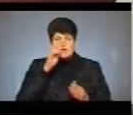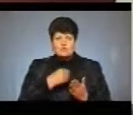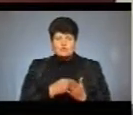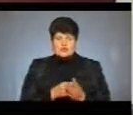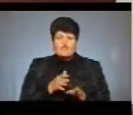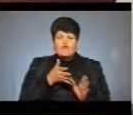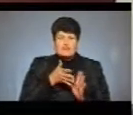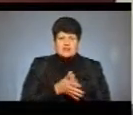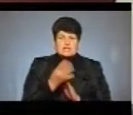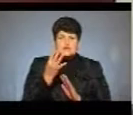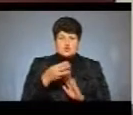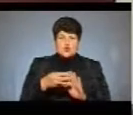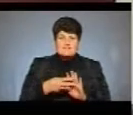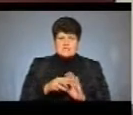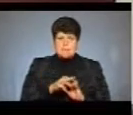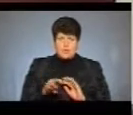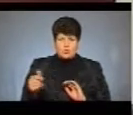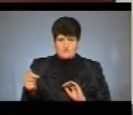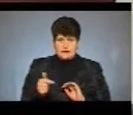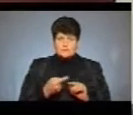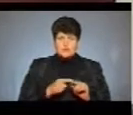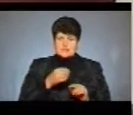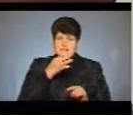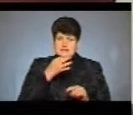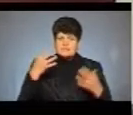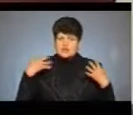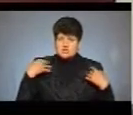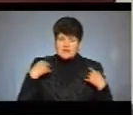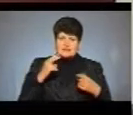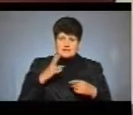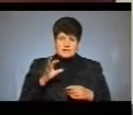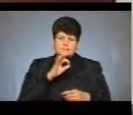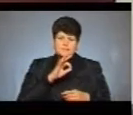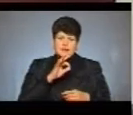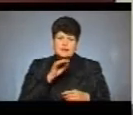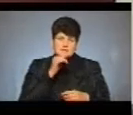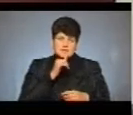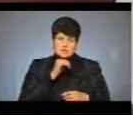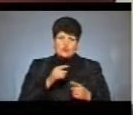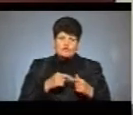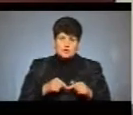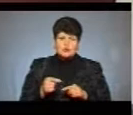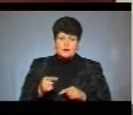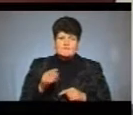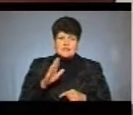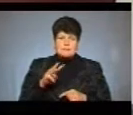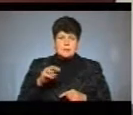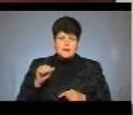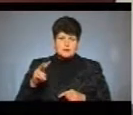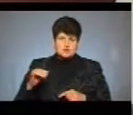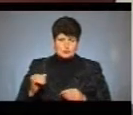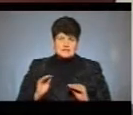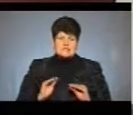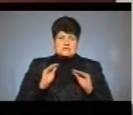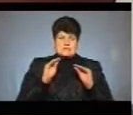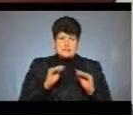витратили майже 48 мільйонів гривень. Про це повідомив начальник квартирно-експлуатаційного відділу Тернополя Валерій Маланчук. Заселити